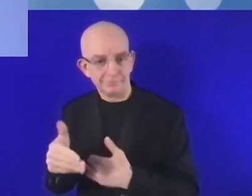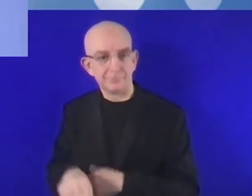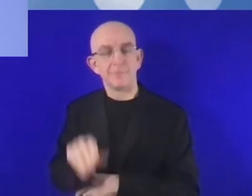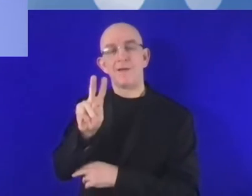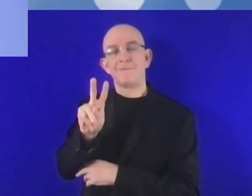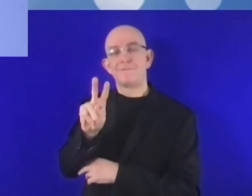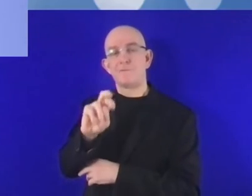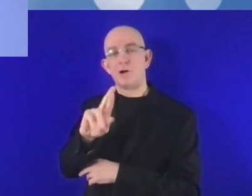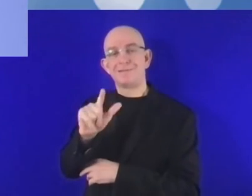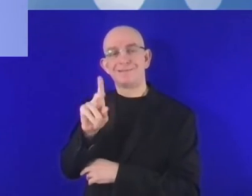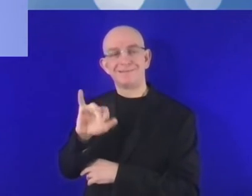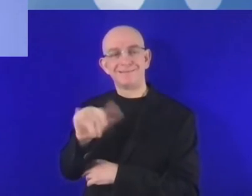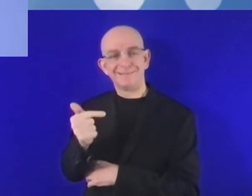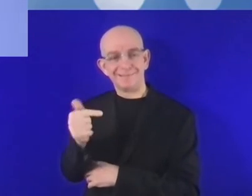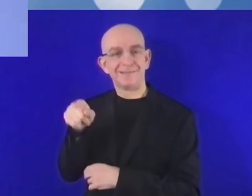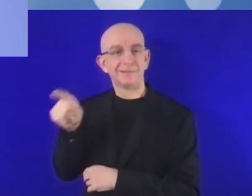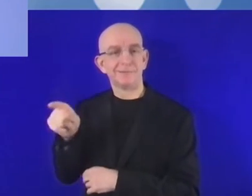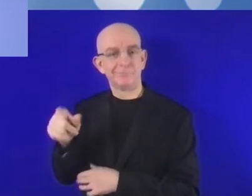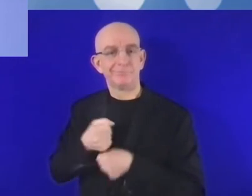Вердикт, который является